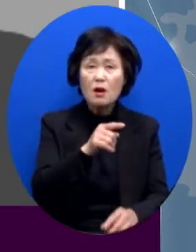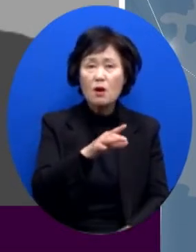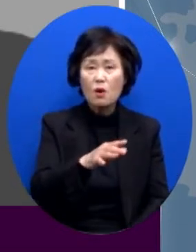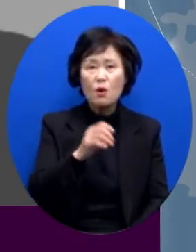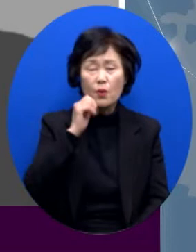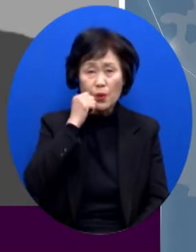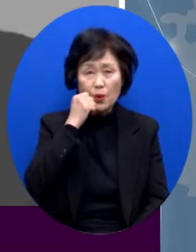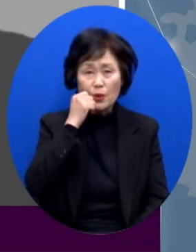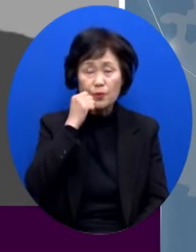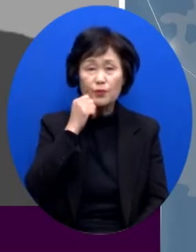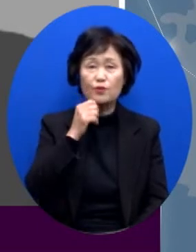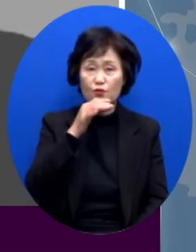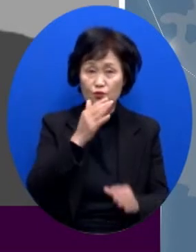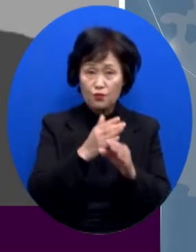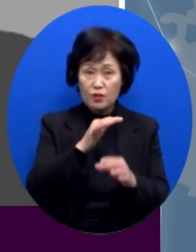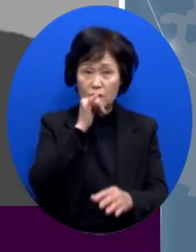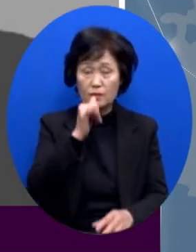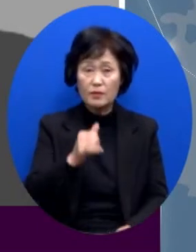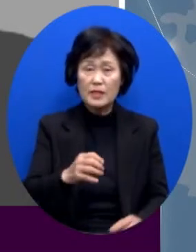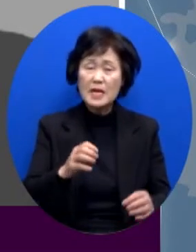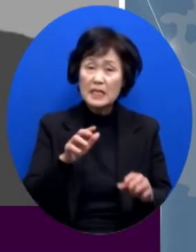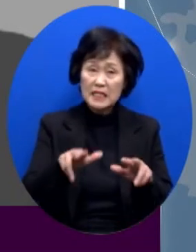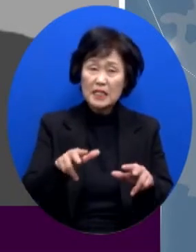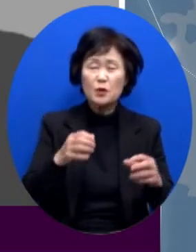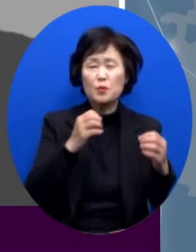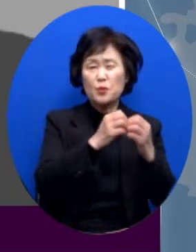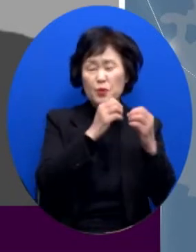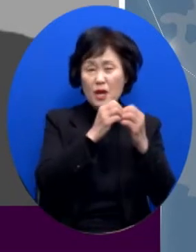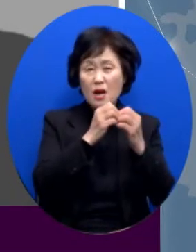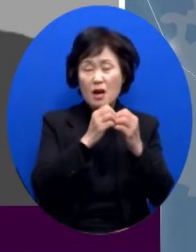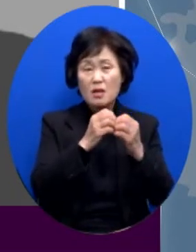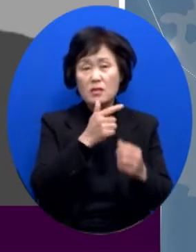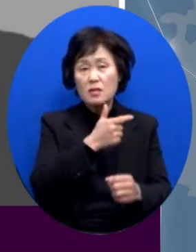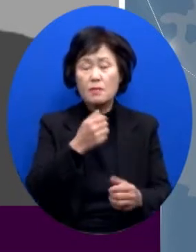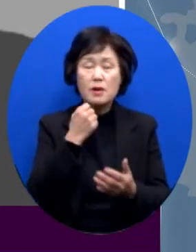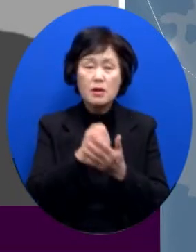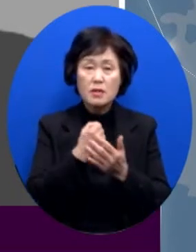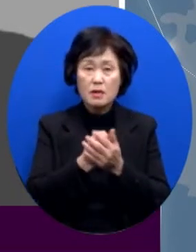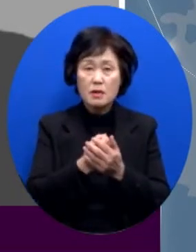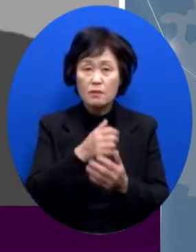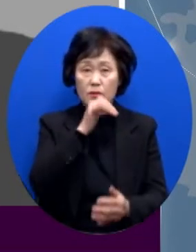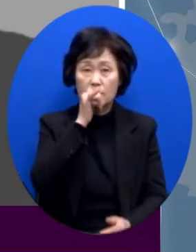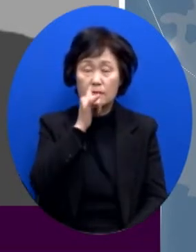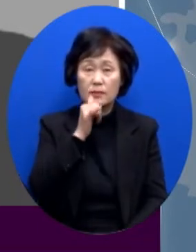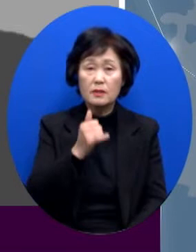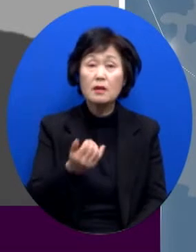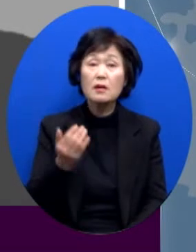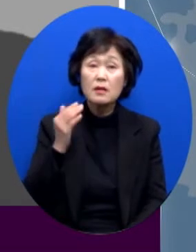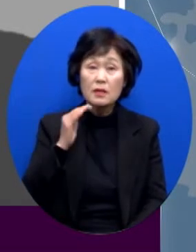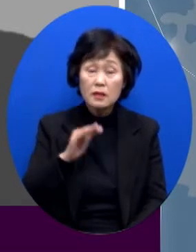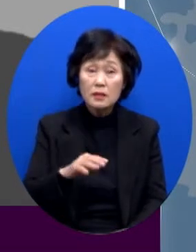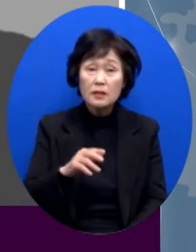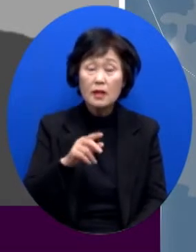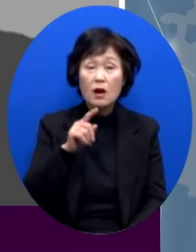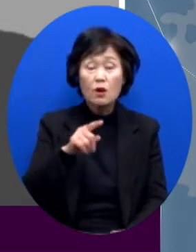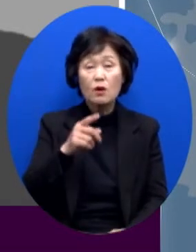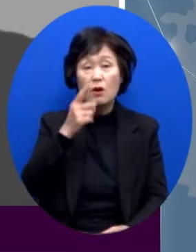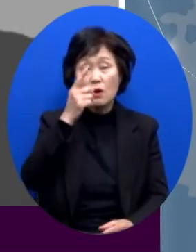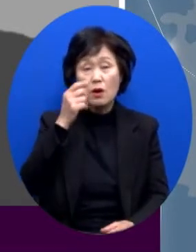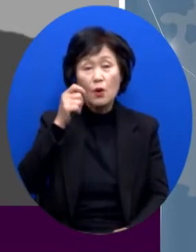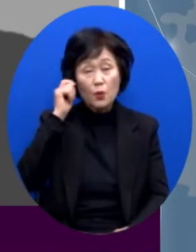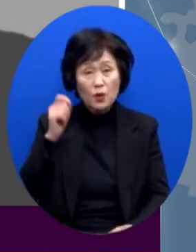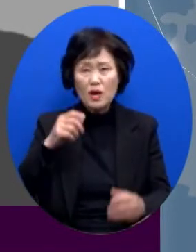그래서 아예 그래 나 정부에서 더 특히 할 수가 없는 장항 것 같군요 뭐 내 보군요 그렇다면